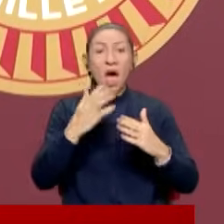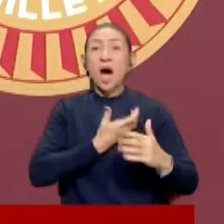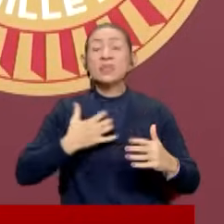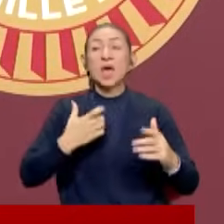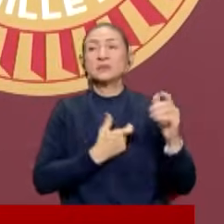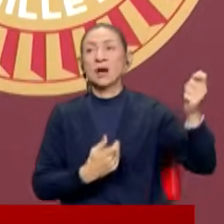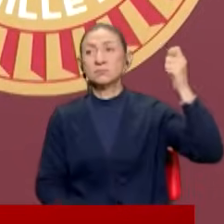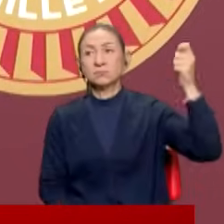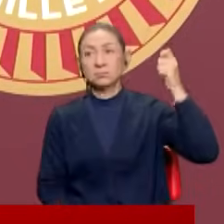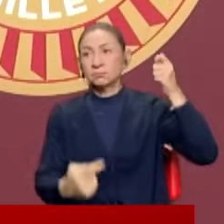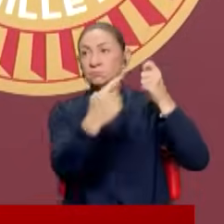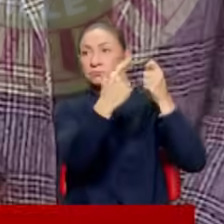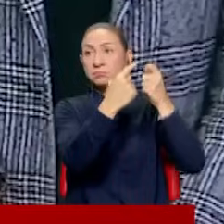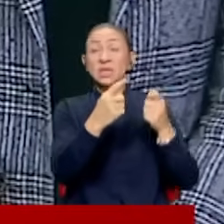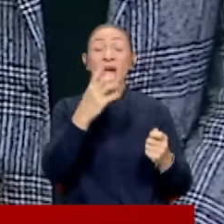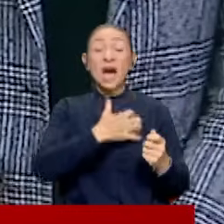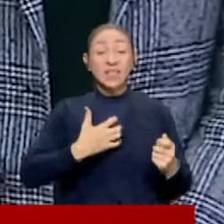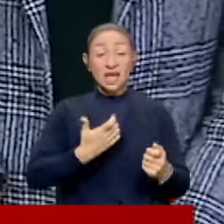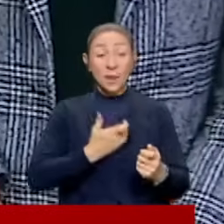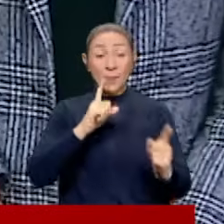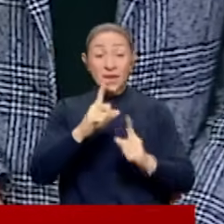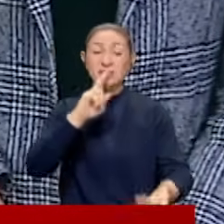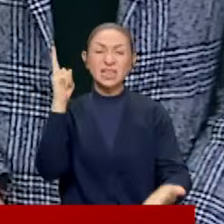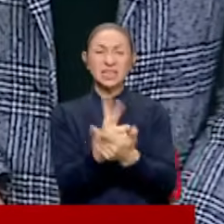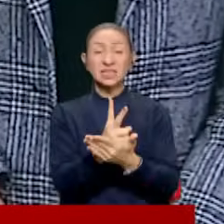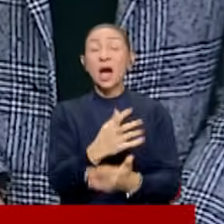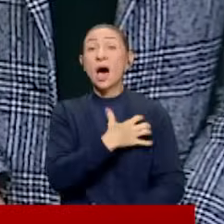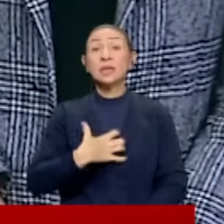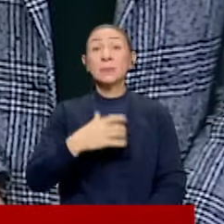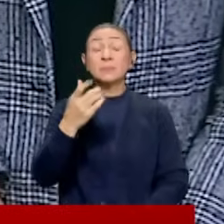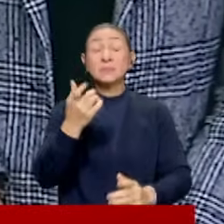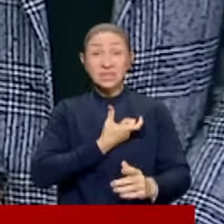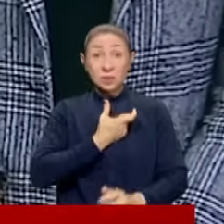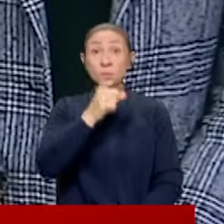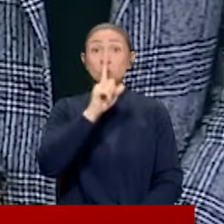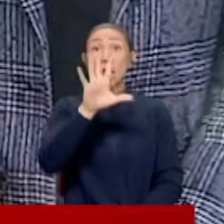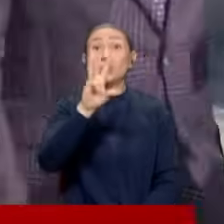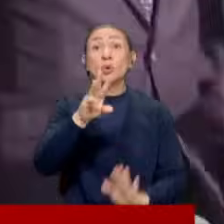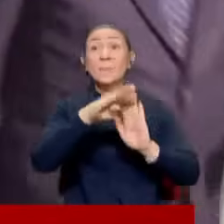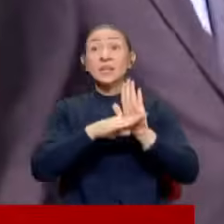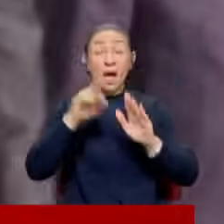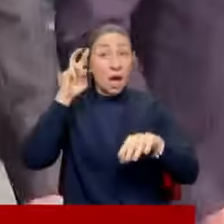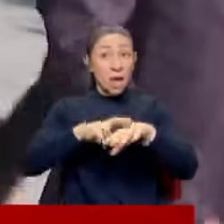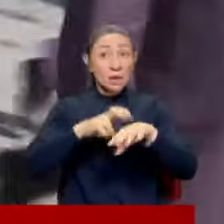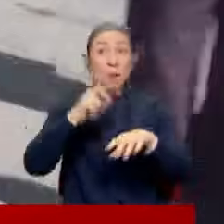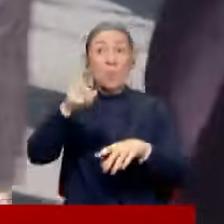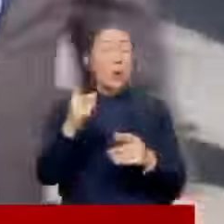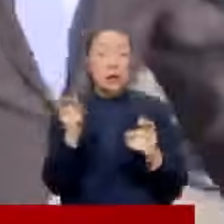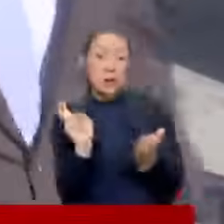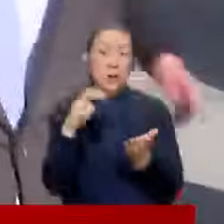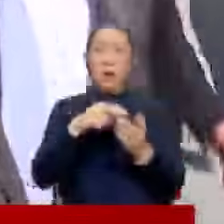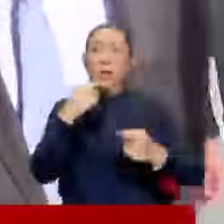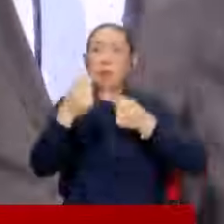aldılar Anayasa mahkemesinin kararları kesindir diyen anayasanın 153 maddesini hatırlatarak kalkışma söylemleriyle